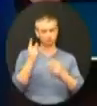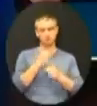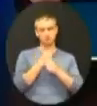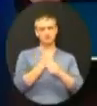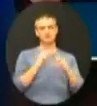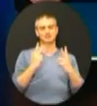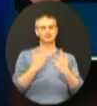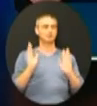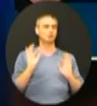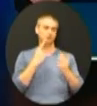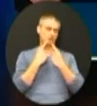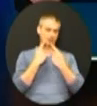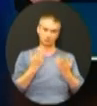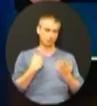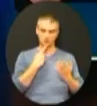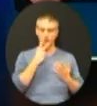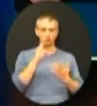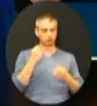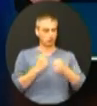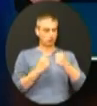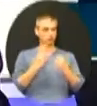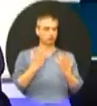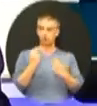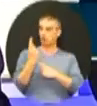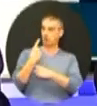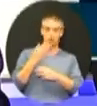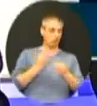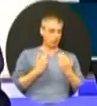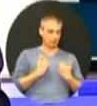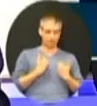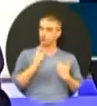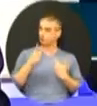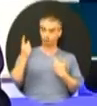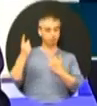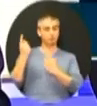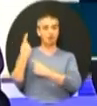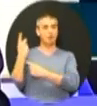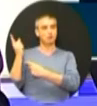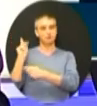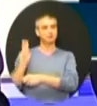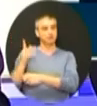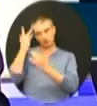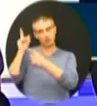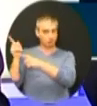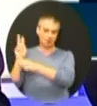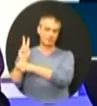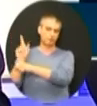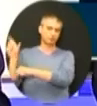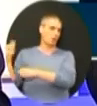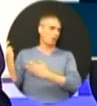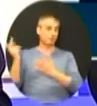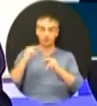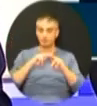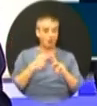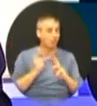מייצג את הציבור לצורך הדיון כי אני אומר שוב יש כאן קושי יש לך לקוח בתו אורך דין יש לך לקוח שבמידה מסויימת אתה צריך לדאוג לו ולשמור עליו אגב